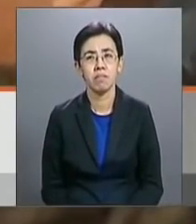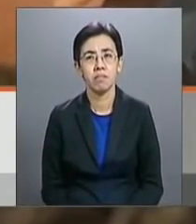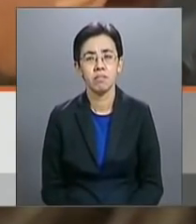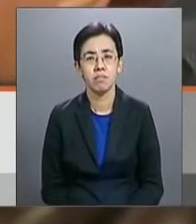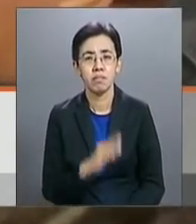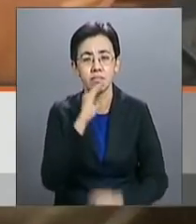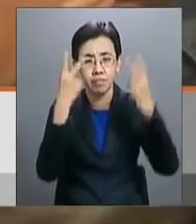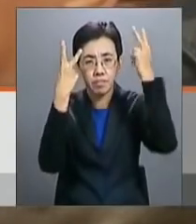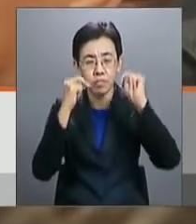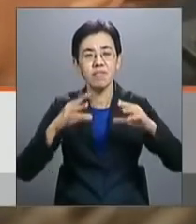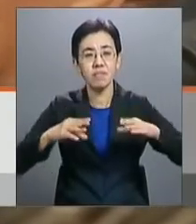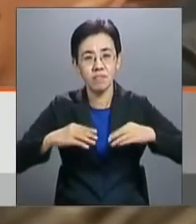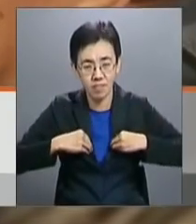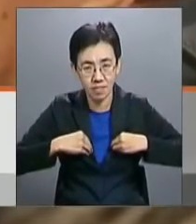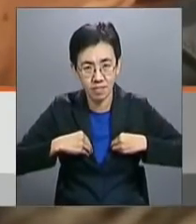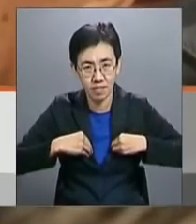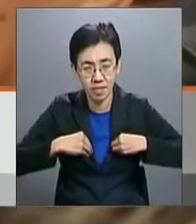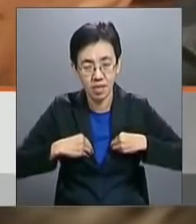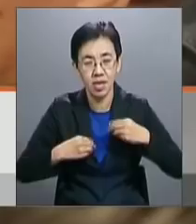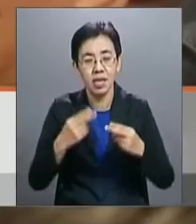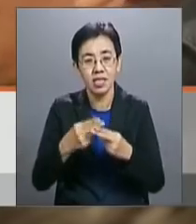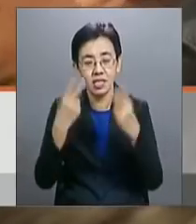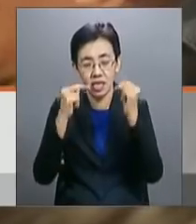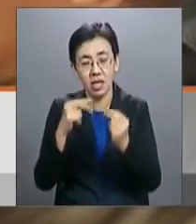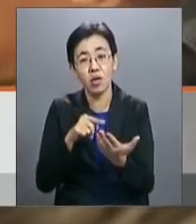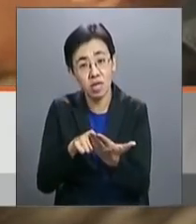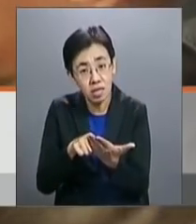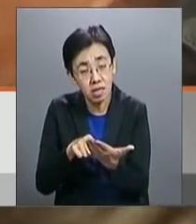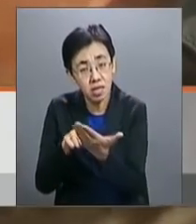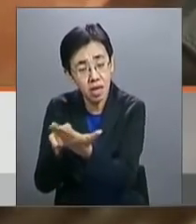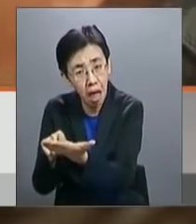ายกตอบรับเป็นบัญชีนายกของพรรคไหนจะถูกยุบค่ะอันนี้ข้อเท็จ